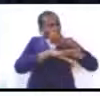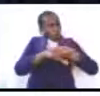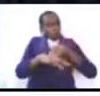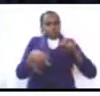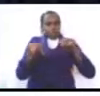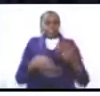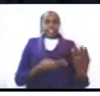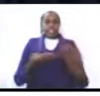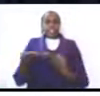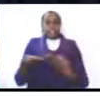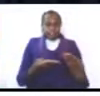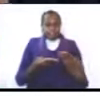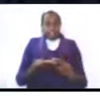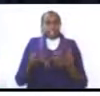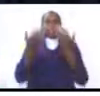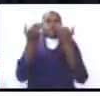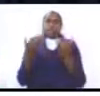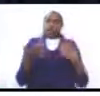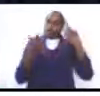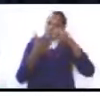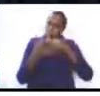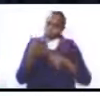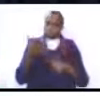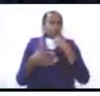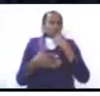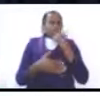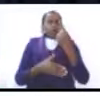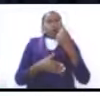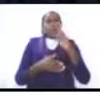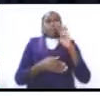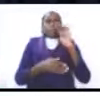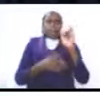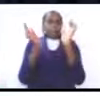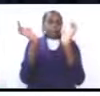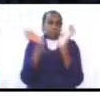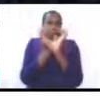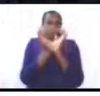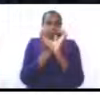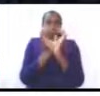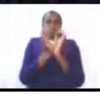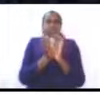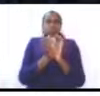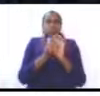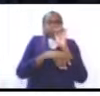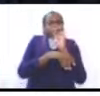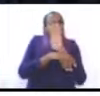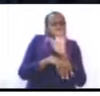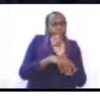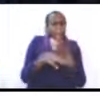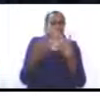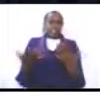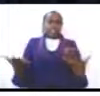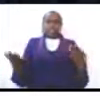huduma. Na yale alikuwa anaambiwa na Paulo ni kufufunuliwa mambo